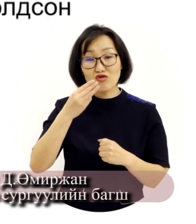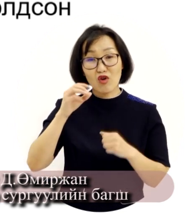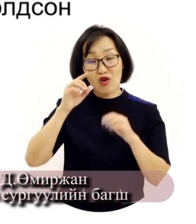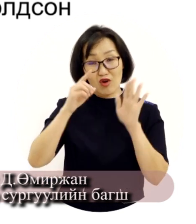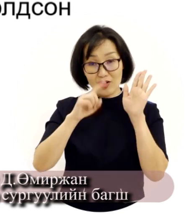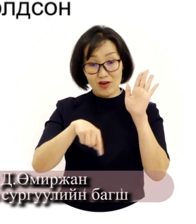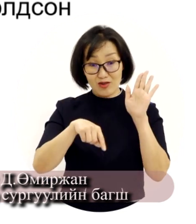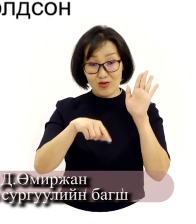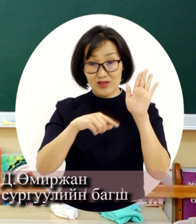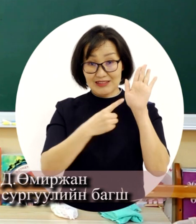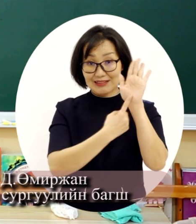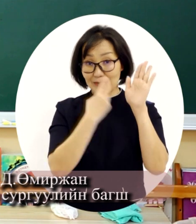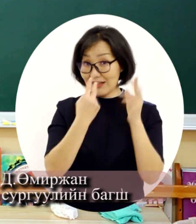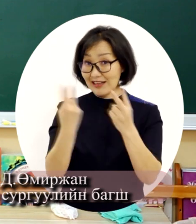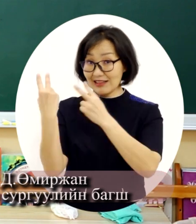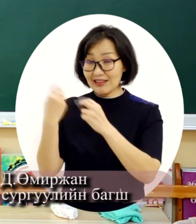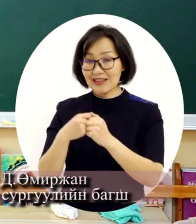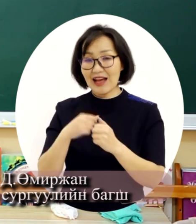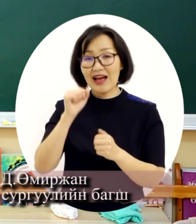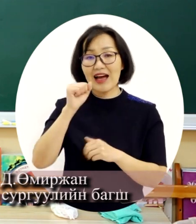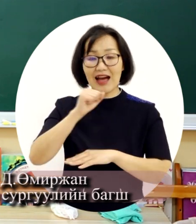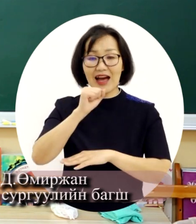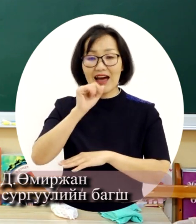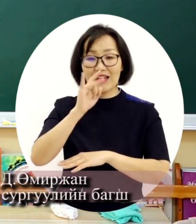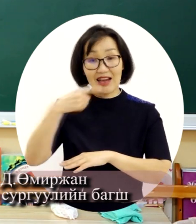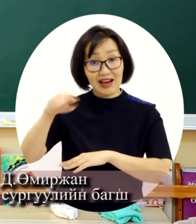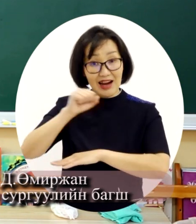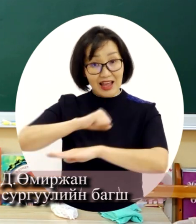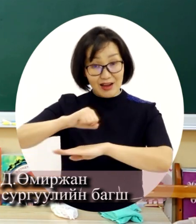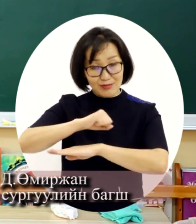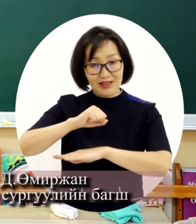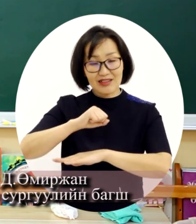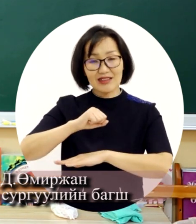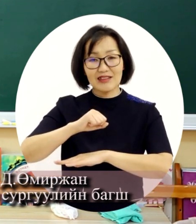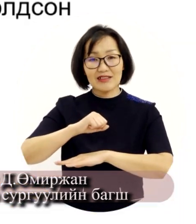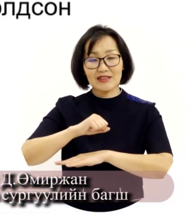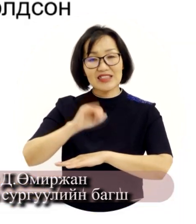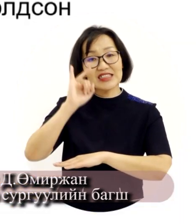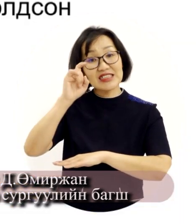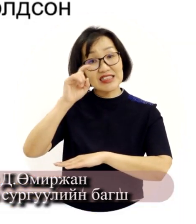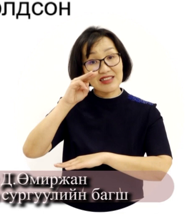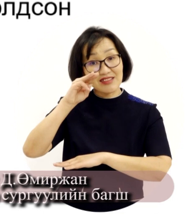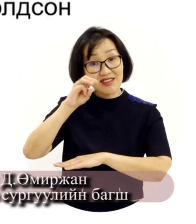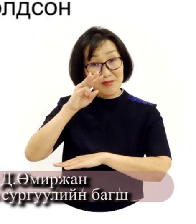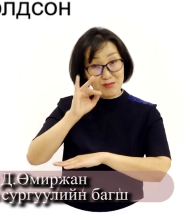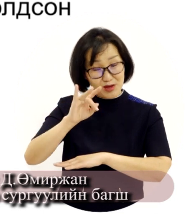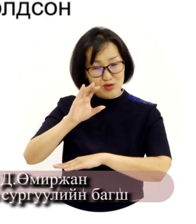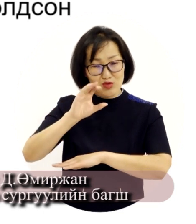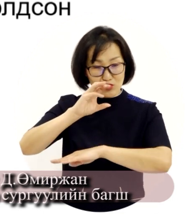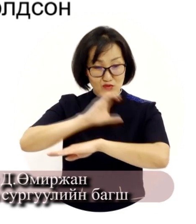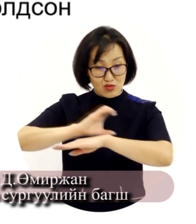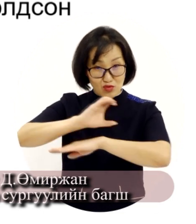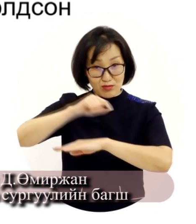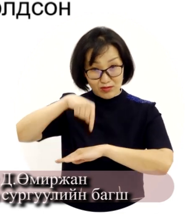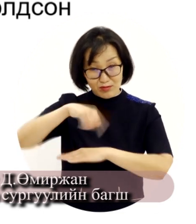суретін тақтаға орналастырайын. Арқыңғай аймағының жер картасын көріп тұрсыңдар. Арқыңғай аймағындағы Их Тәмір